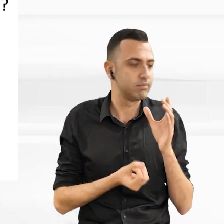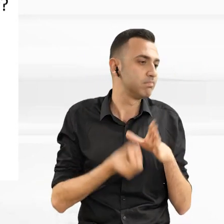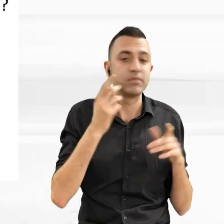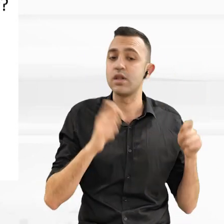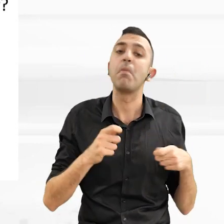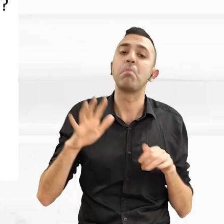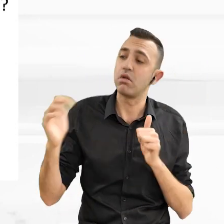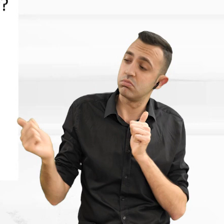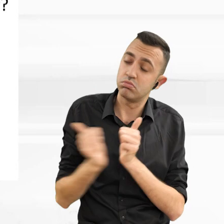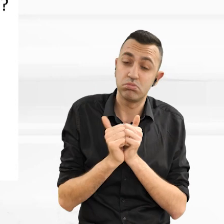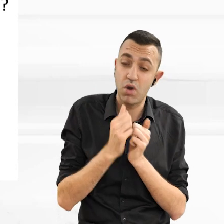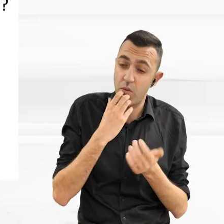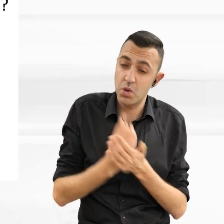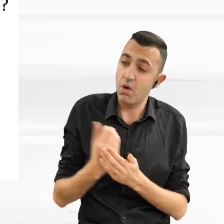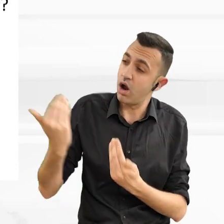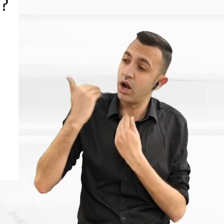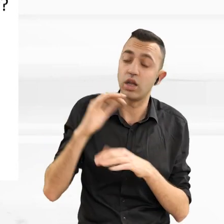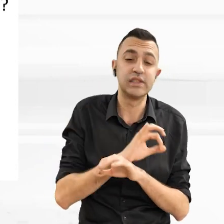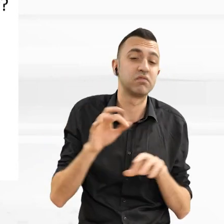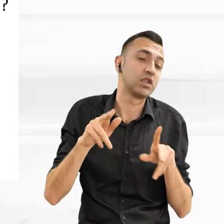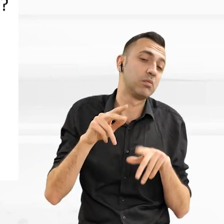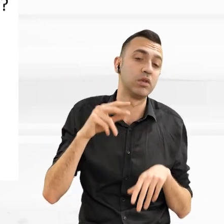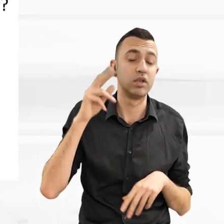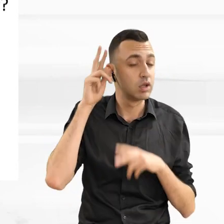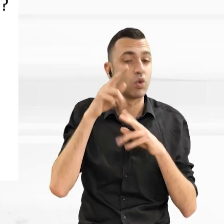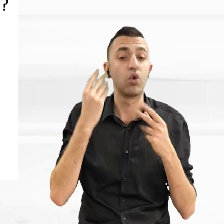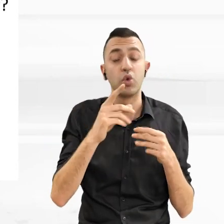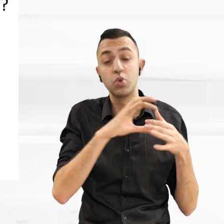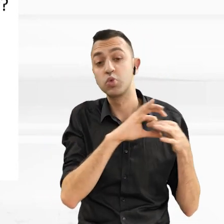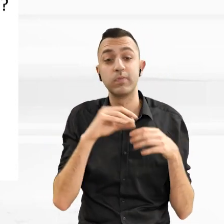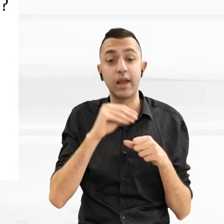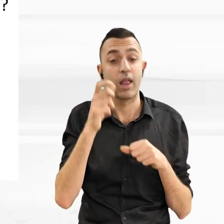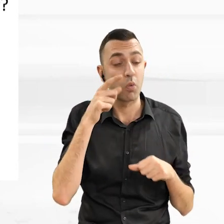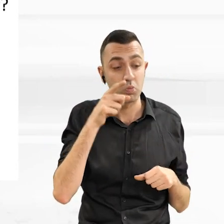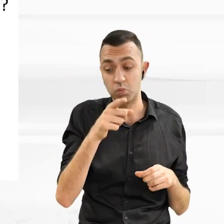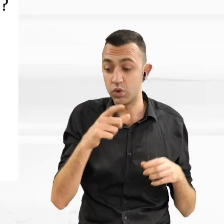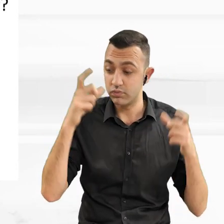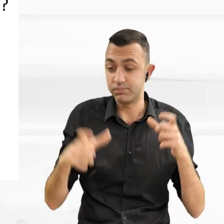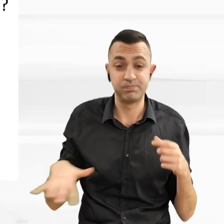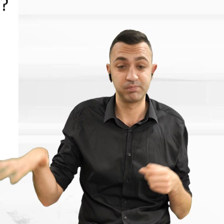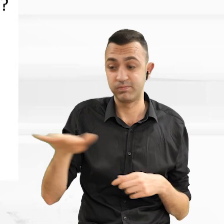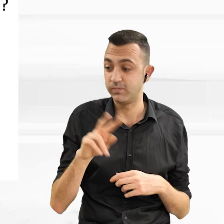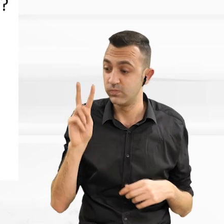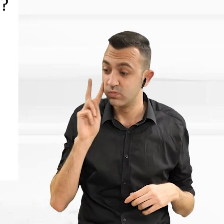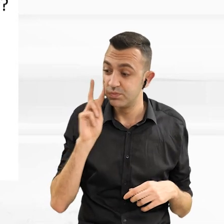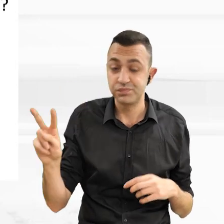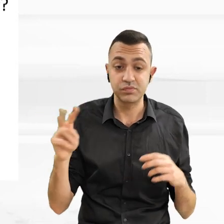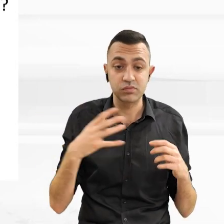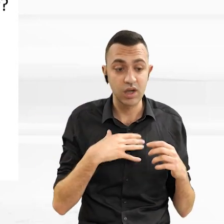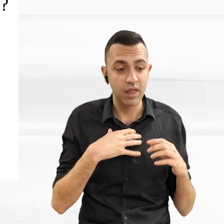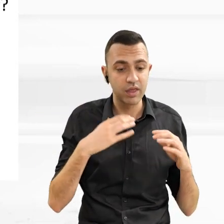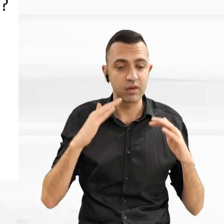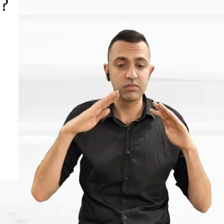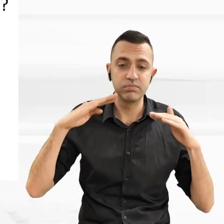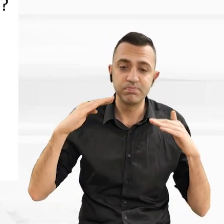endişesi Evet arkadaşlar parçamız da Şu cümleye dikkat edin bu atölyeden yola çıkıp öldüm bir sanat geliştirmesi